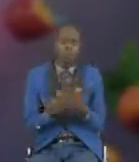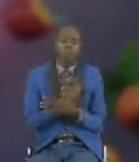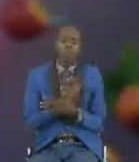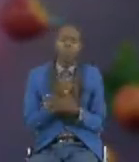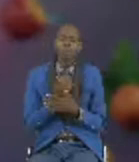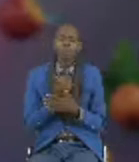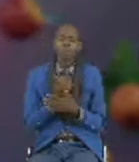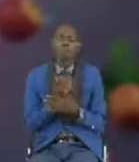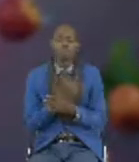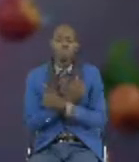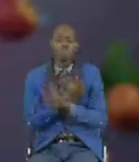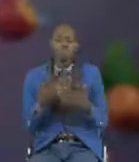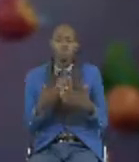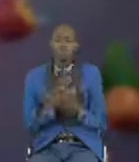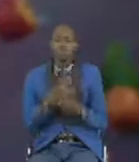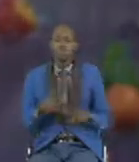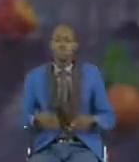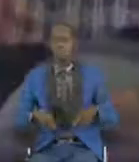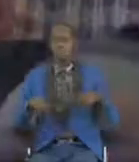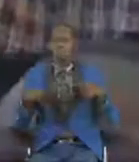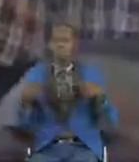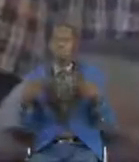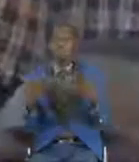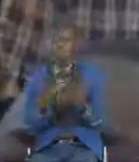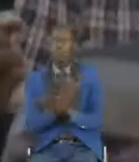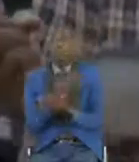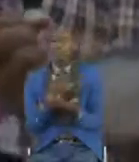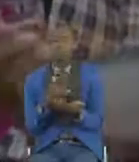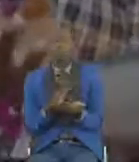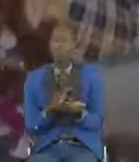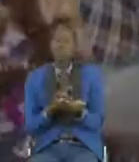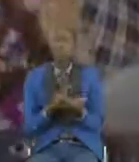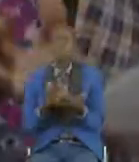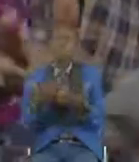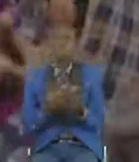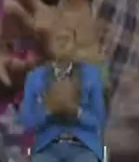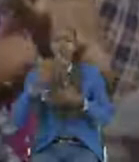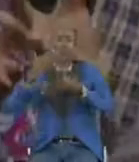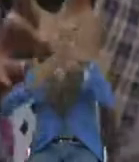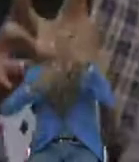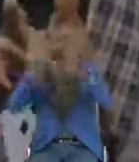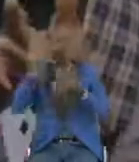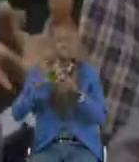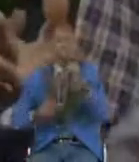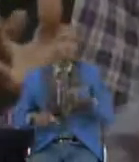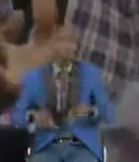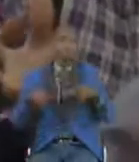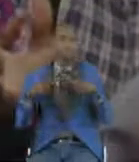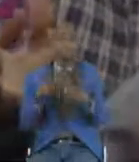Nouvel amour. Nouvelle lumière, un nouvel héritage, un nouveau